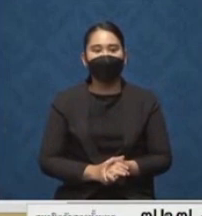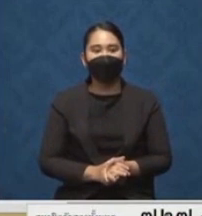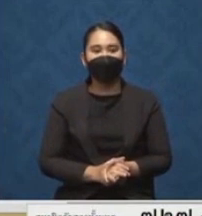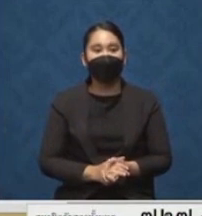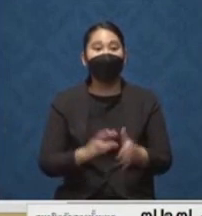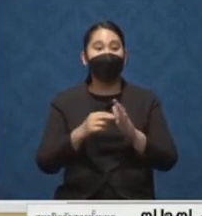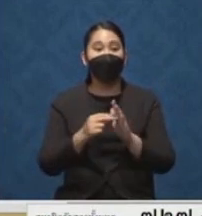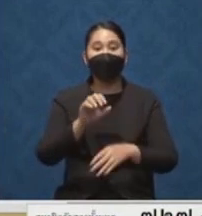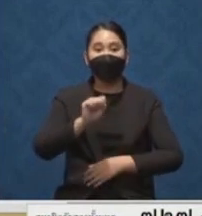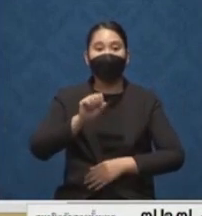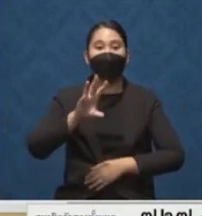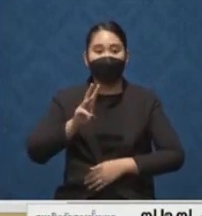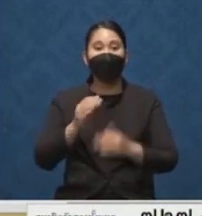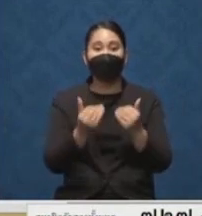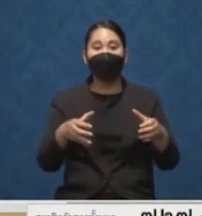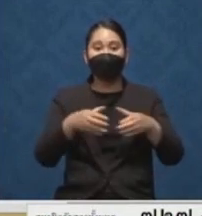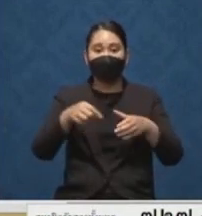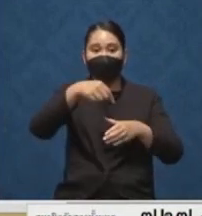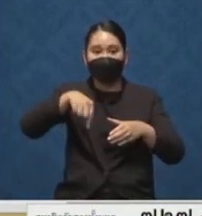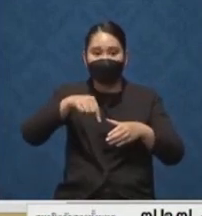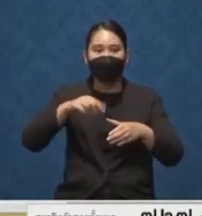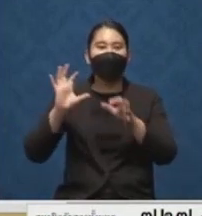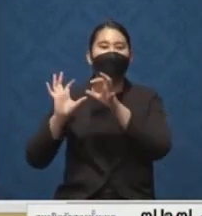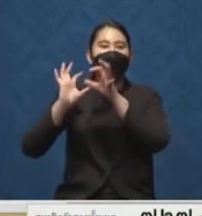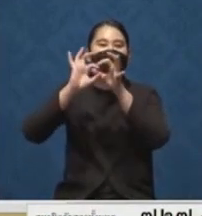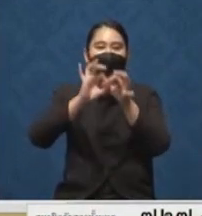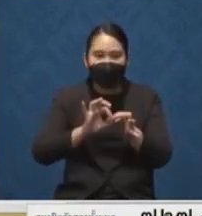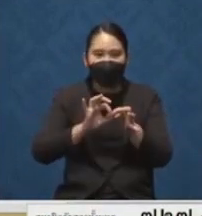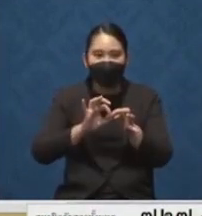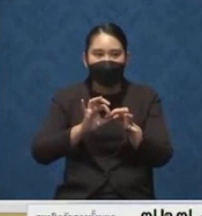เป็นสมาชิกวุฒิสภาเนี่ยนะครับที่สืบทอดอำนาจมา